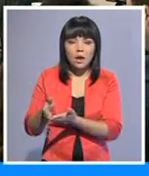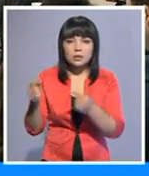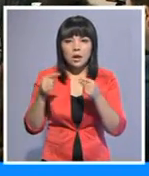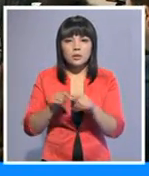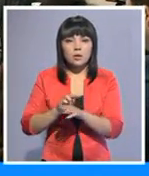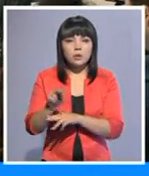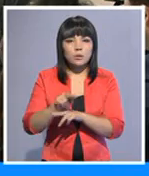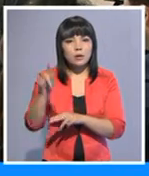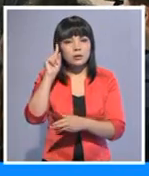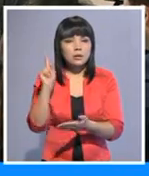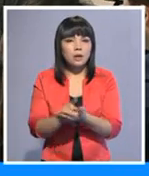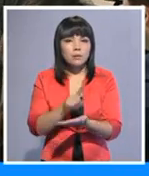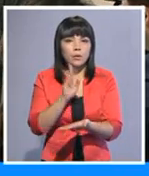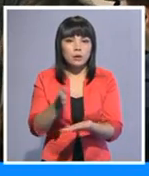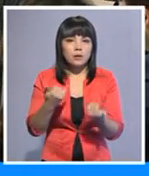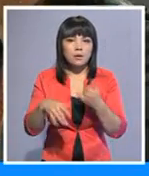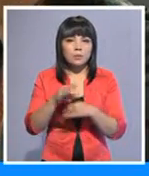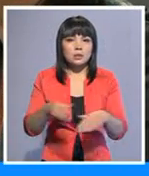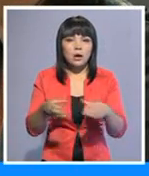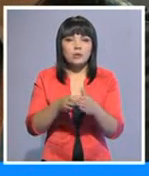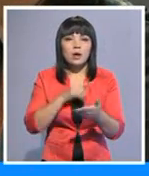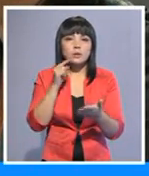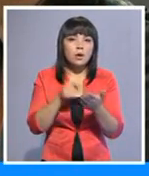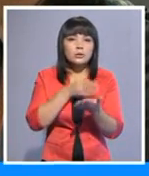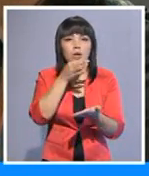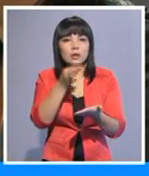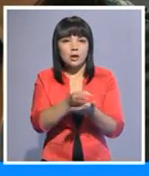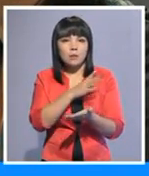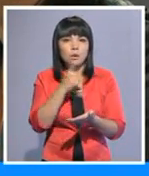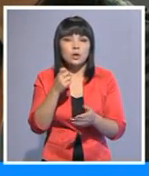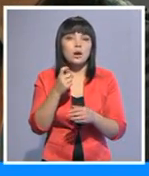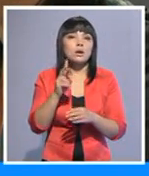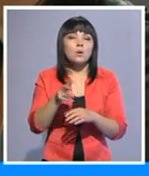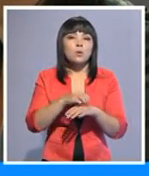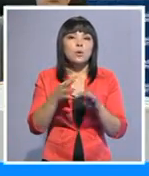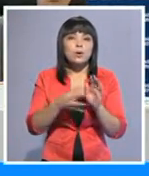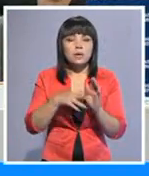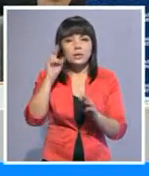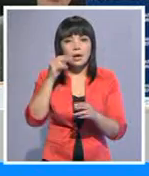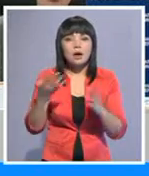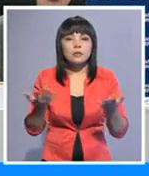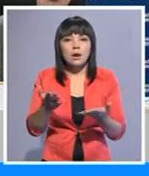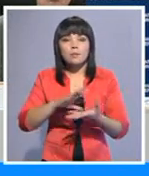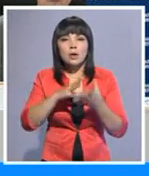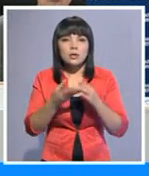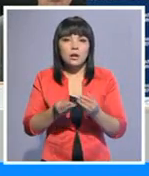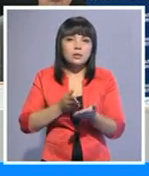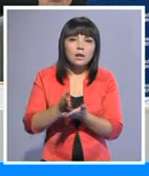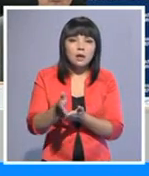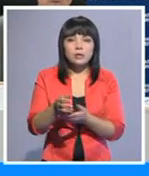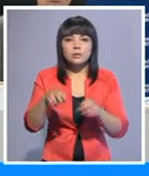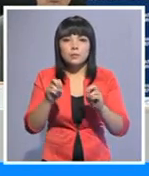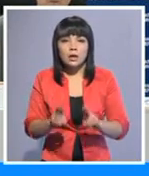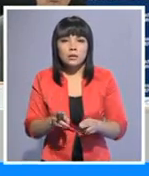бейімдеу көзделген. Ұлттық кәсіпкерлер палатасы сауалнама жүргізіп, 2019 жылға дейін қай мекемеге қандай мамандықтар керек екенін